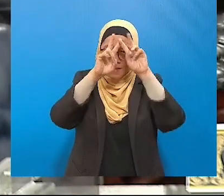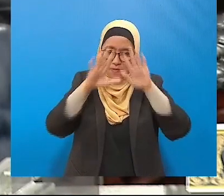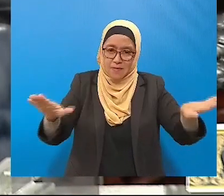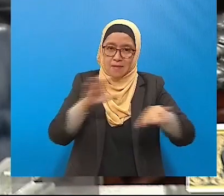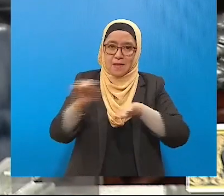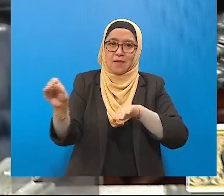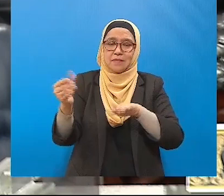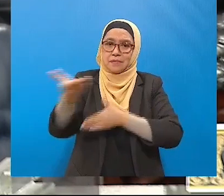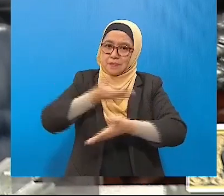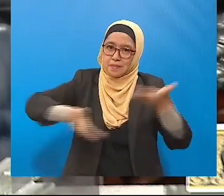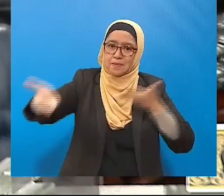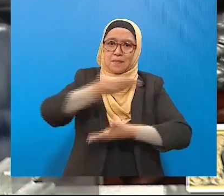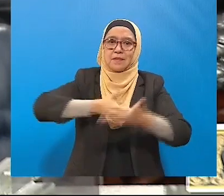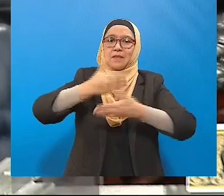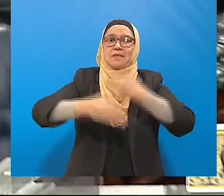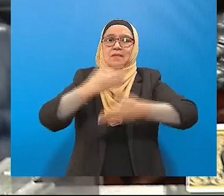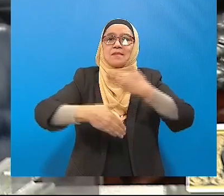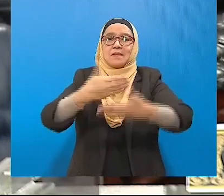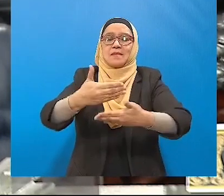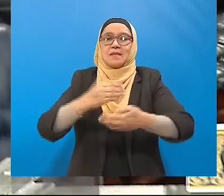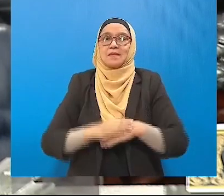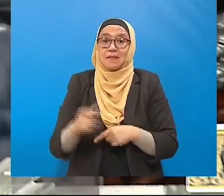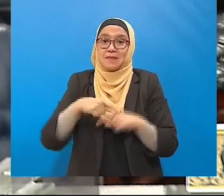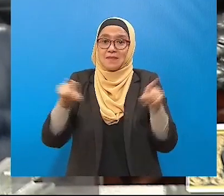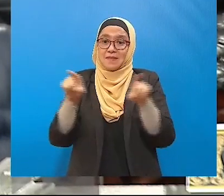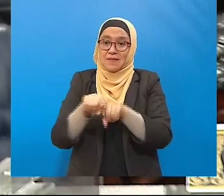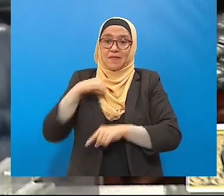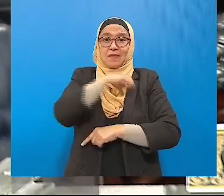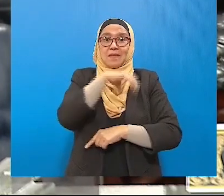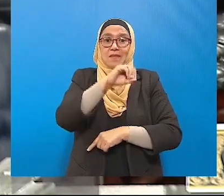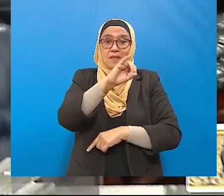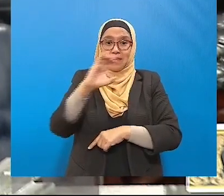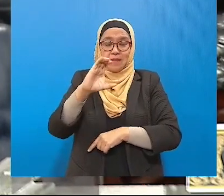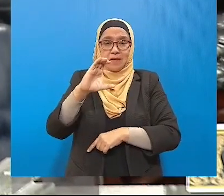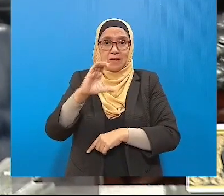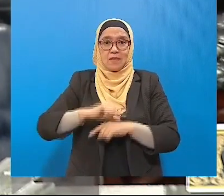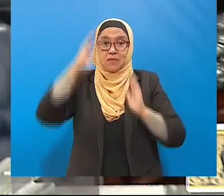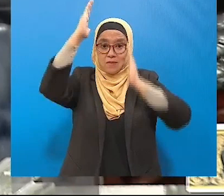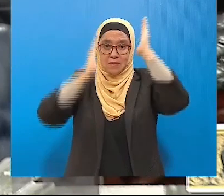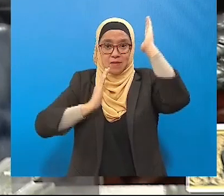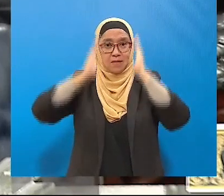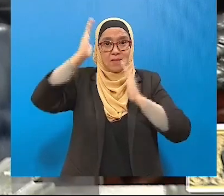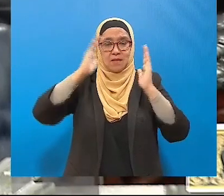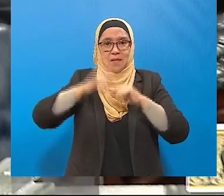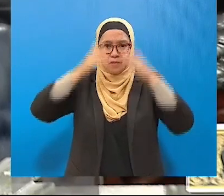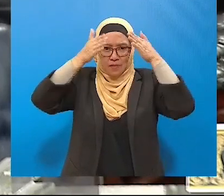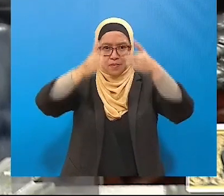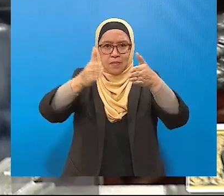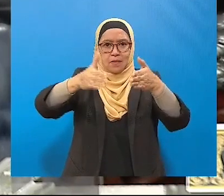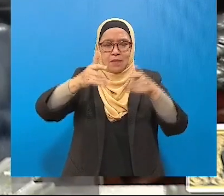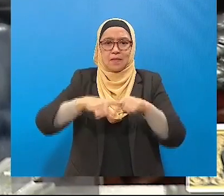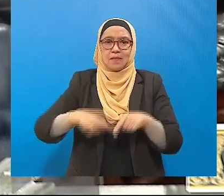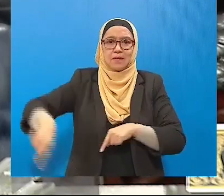keempat, sebagai anggota OIC, Malaysia juga memberi tumpuan kepada pendirian yang ditetapkan secara bersama melalui